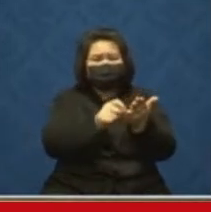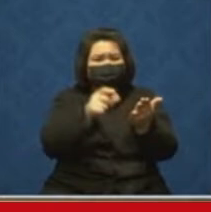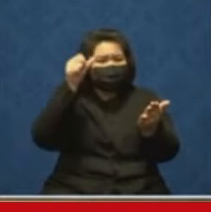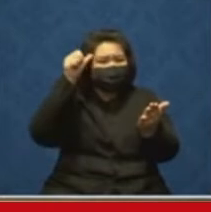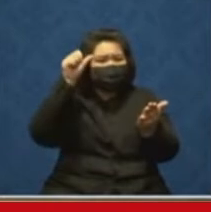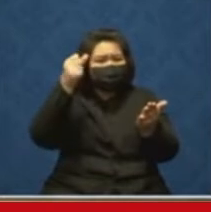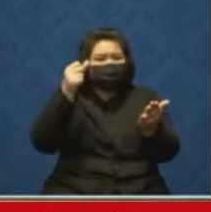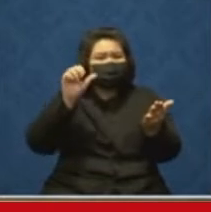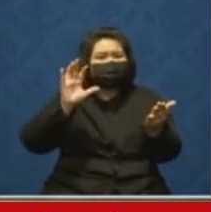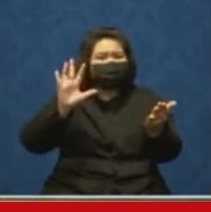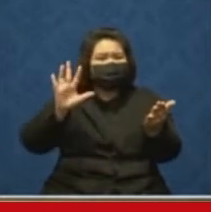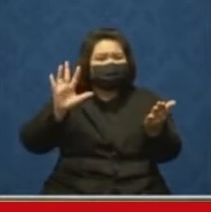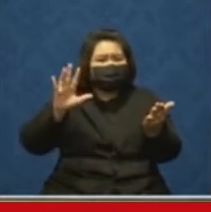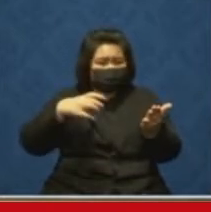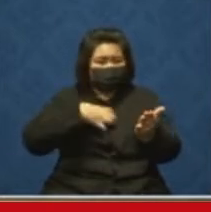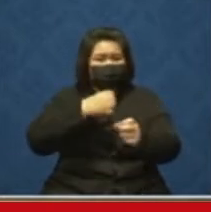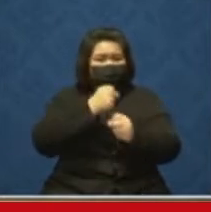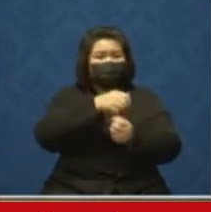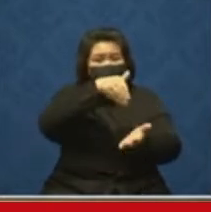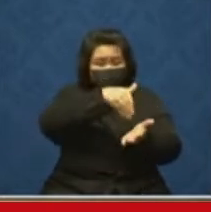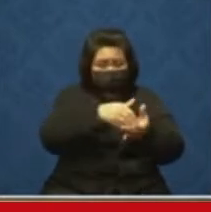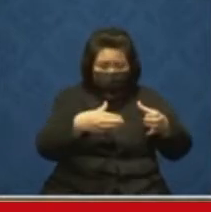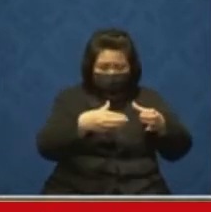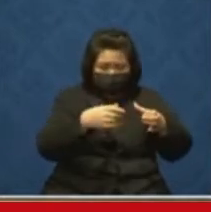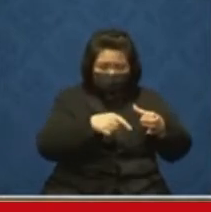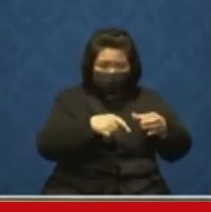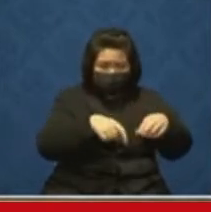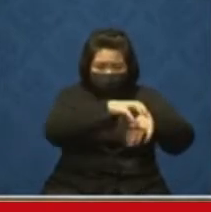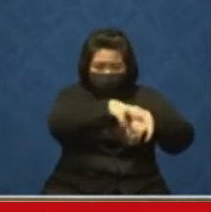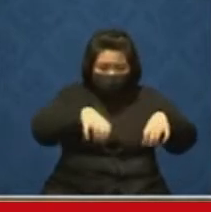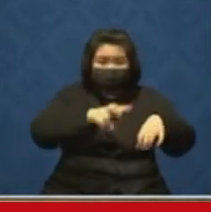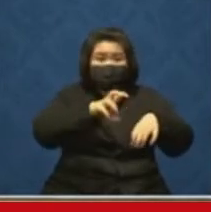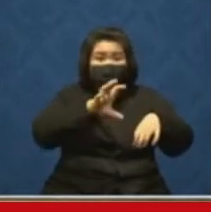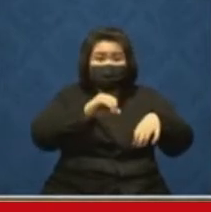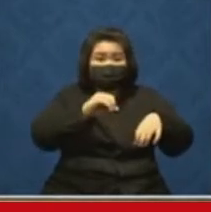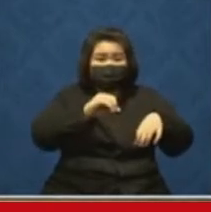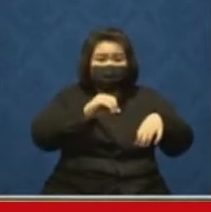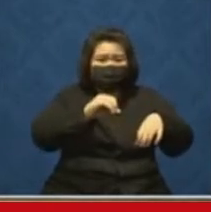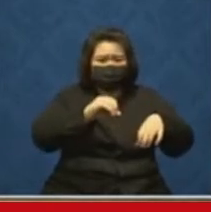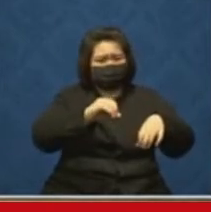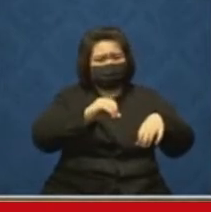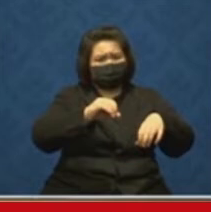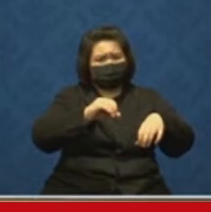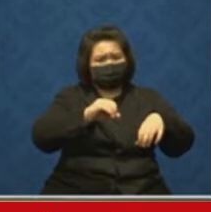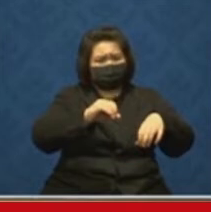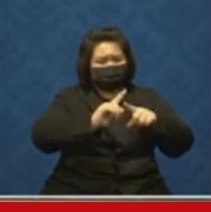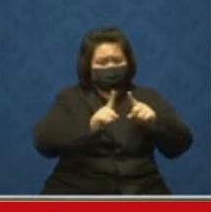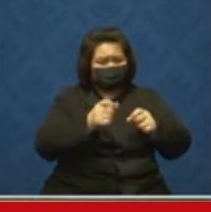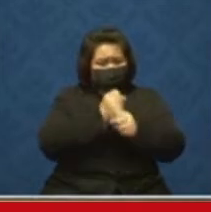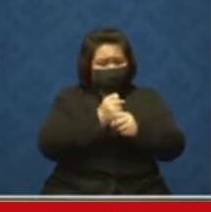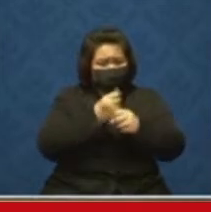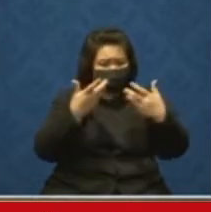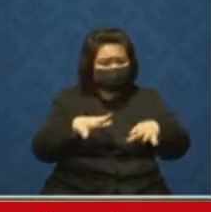15 วันเพื่ใหใศูยิจิตอนในกลมแรก 250 ศูย์15 วนครั พวกลเหะทไหนเขจะไปหาทันครั